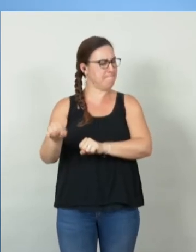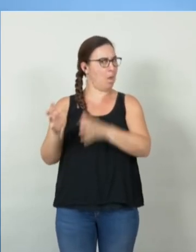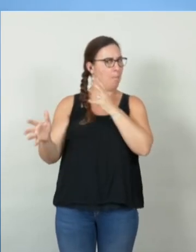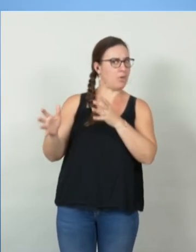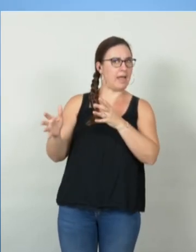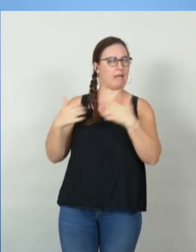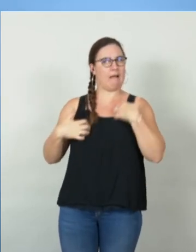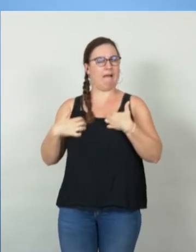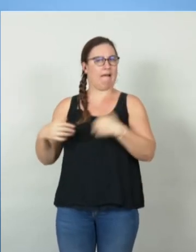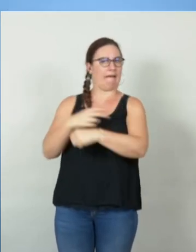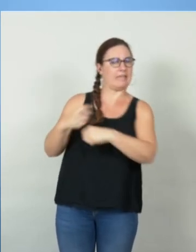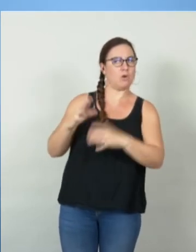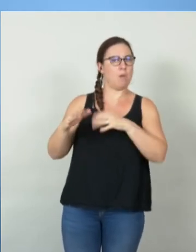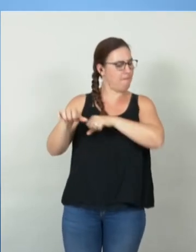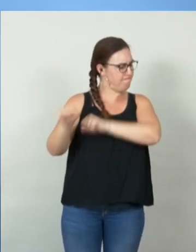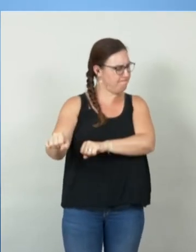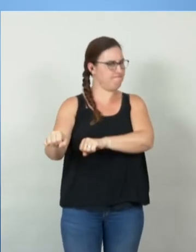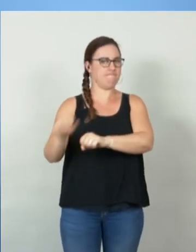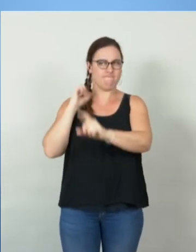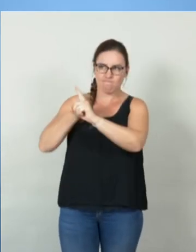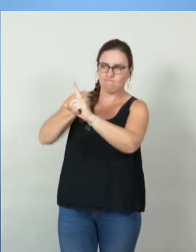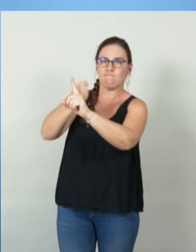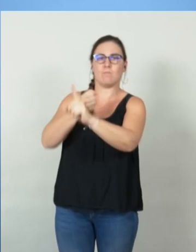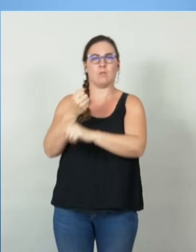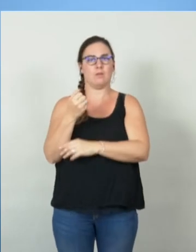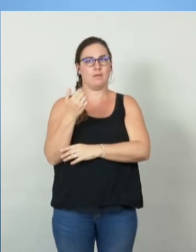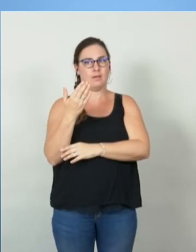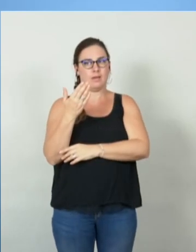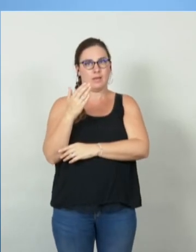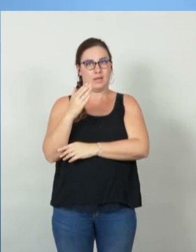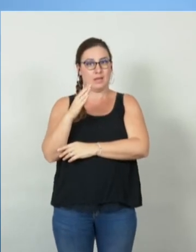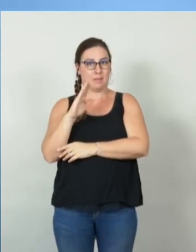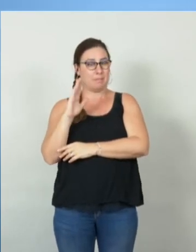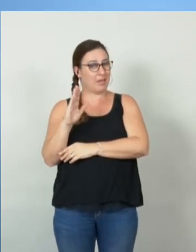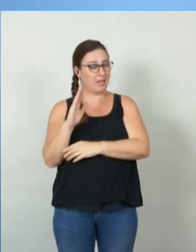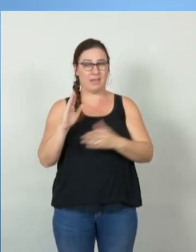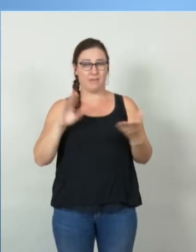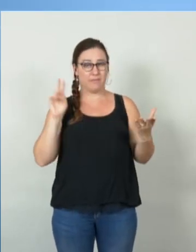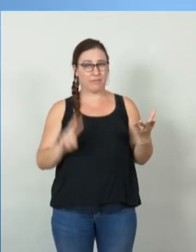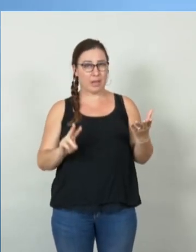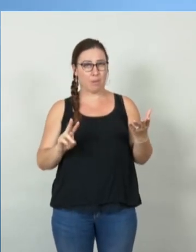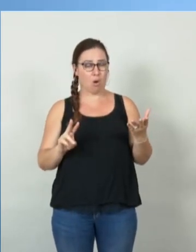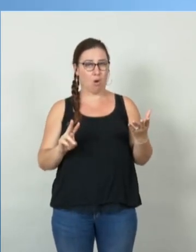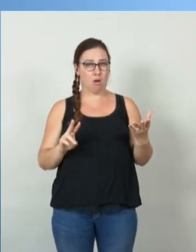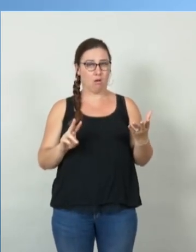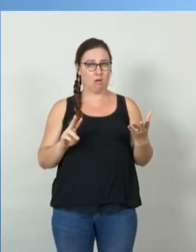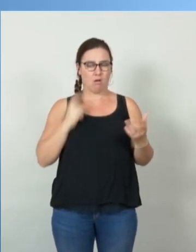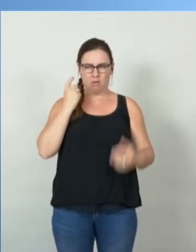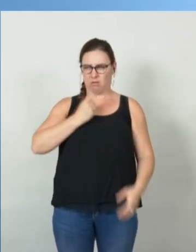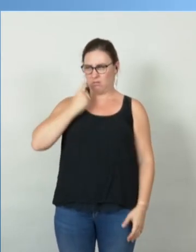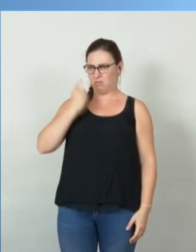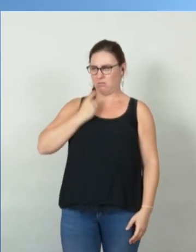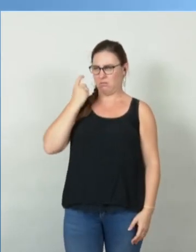parti que ces personnes représentent d'être soutenas mais il est quand même quelque chose d'hyper interpellant c'est-à-dire que